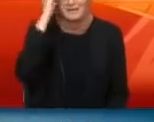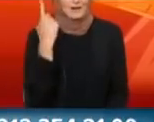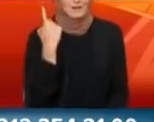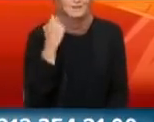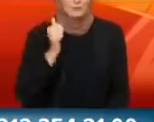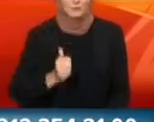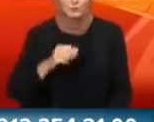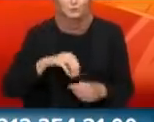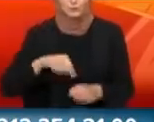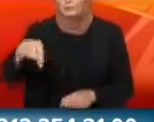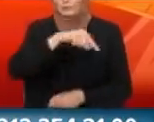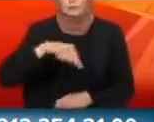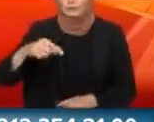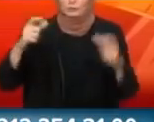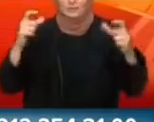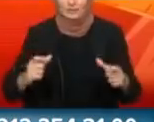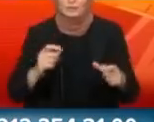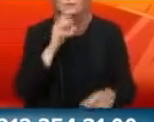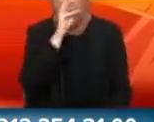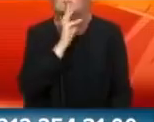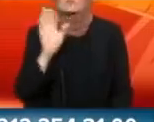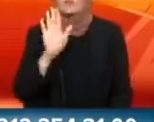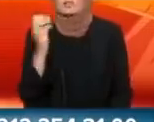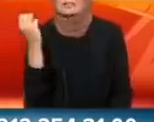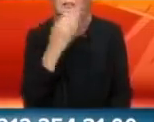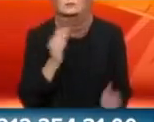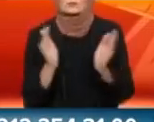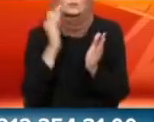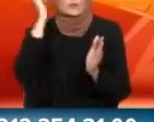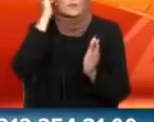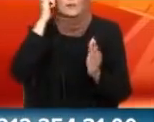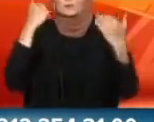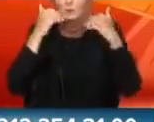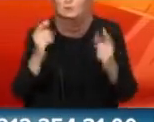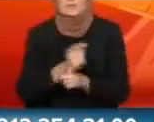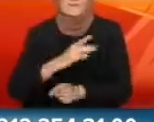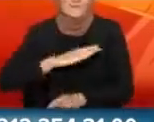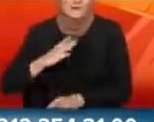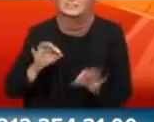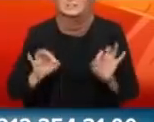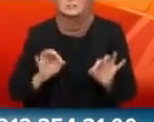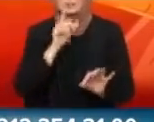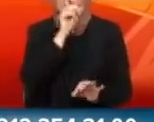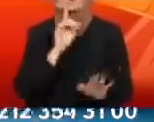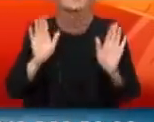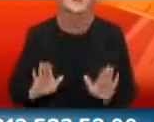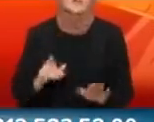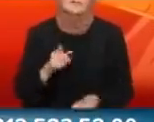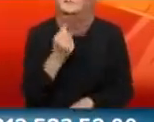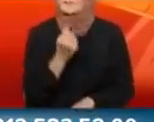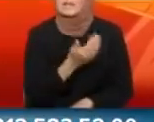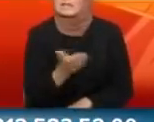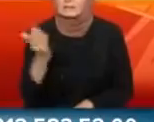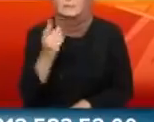tam 350 tane küçükbaş kurbanlık vardı. Şu an ise sadece 100 tane kalmış durumda. Fiyatlar ise 1000 ila 1500 lira